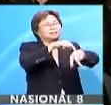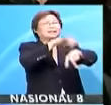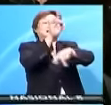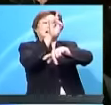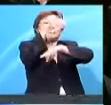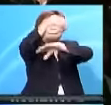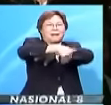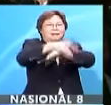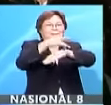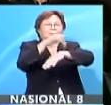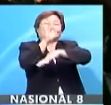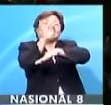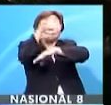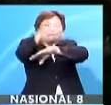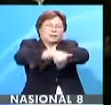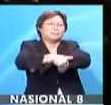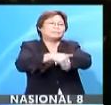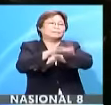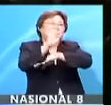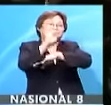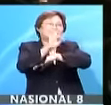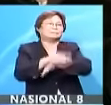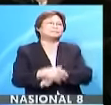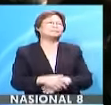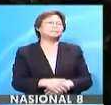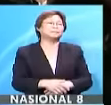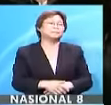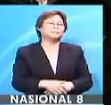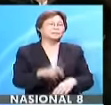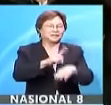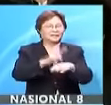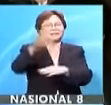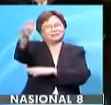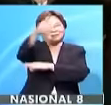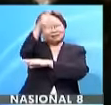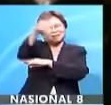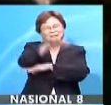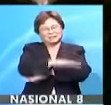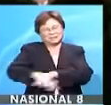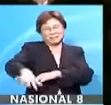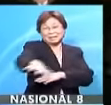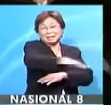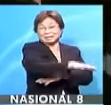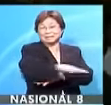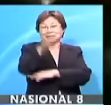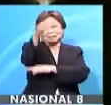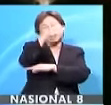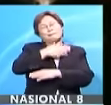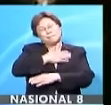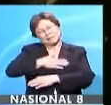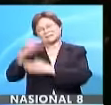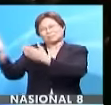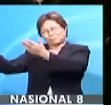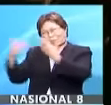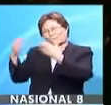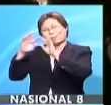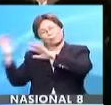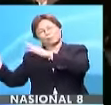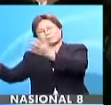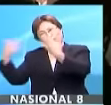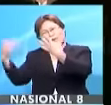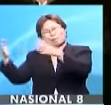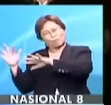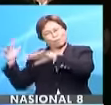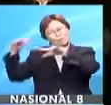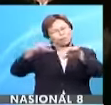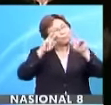lagi ya. Jadi ini kita serulah siapa yang ada di dataran mereka sekitarnya ini, maknanya datang beramai-ramai untuk menyaksikan